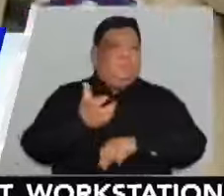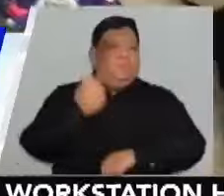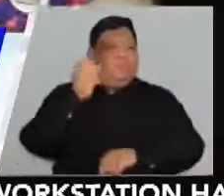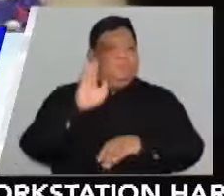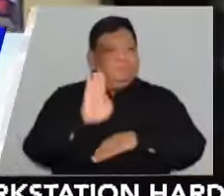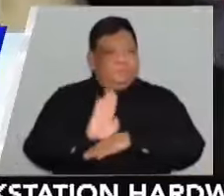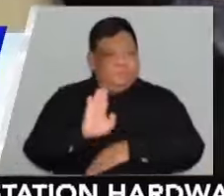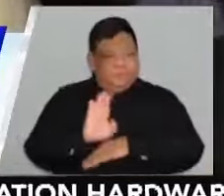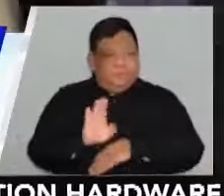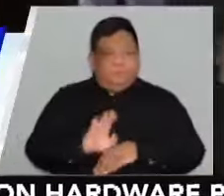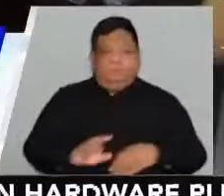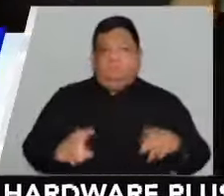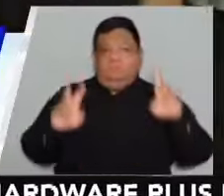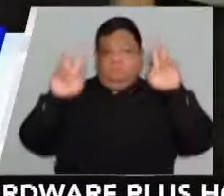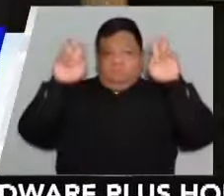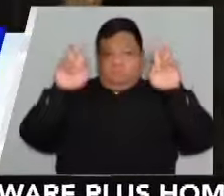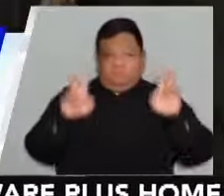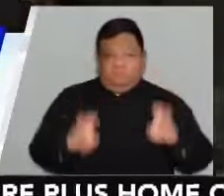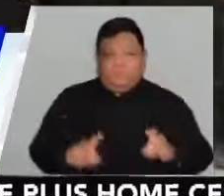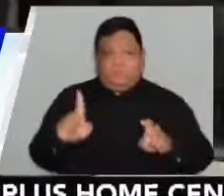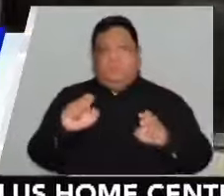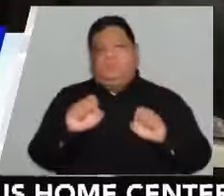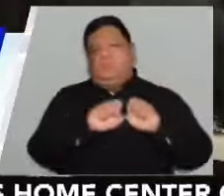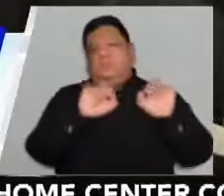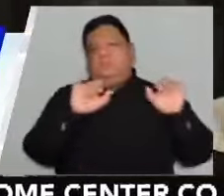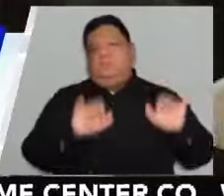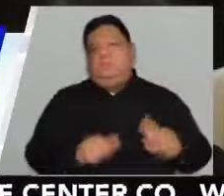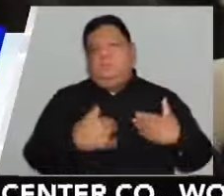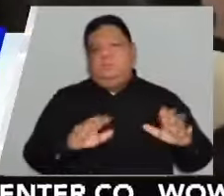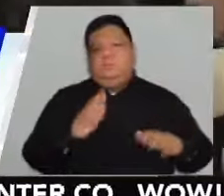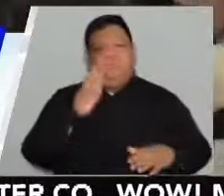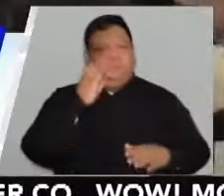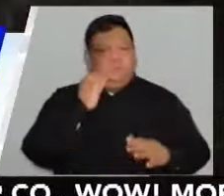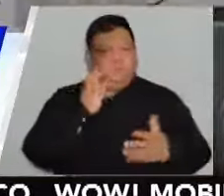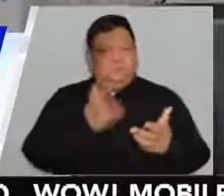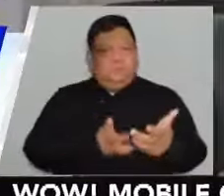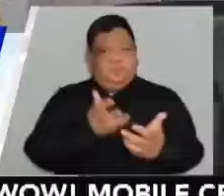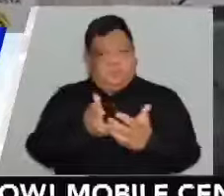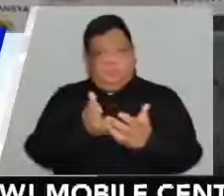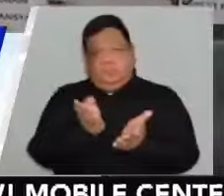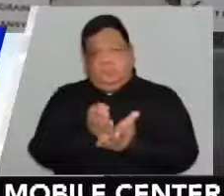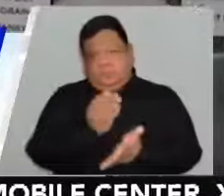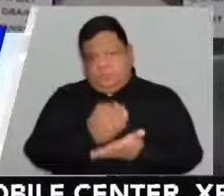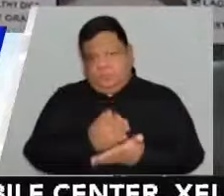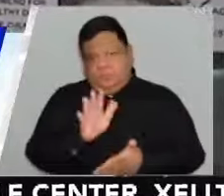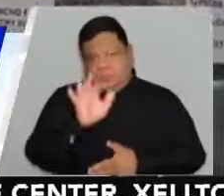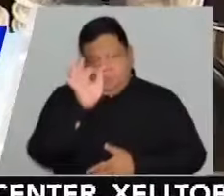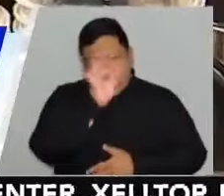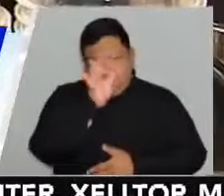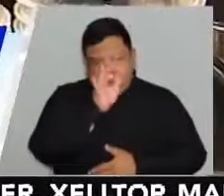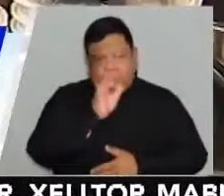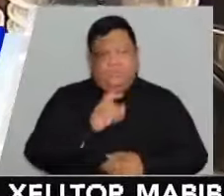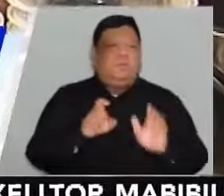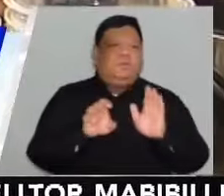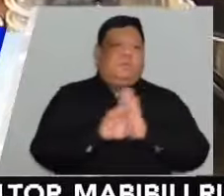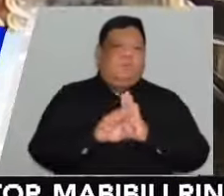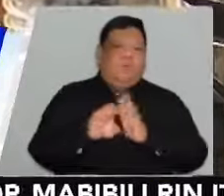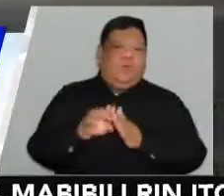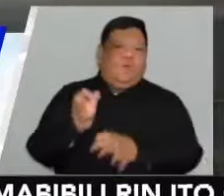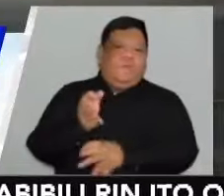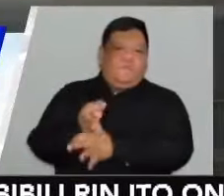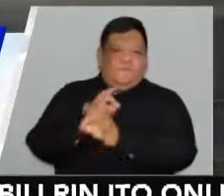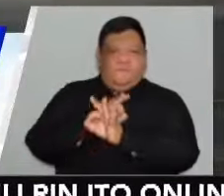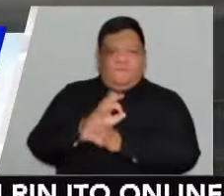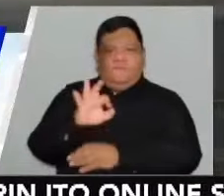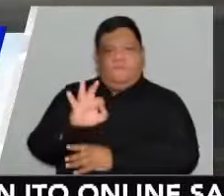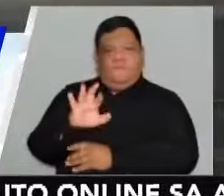sistemang subok na at pasok sa budget ng mga Pilipino. Tulad ng pag-franchise, pati food business, home and personal